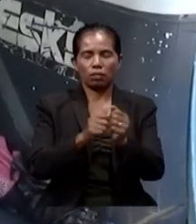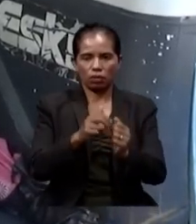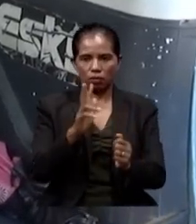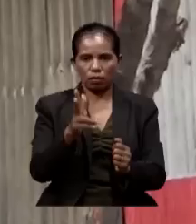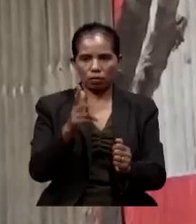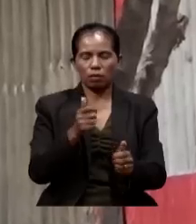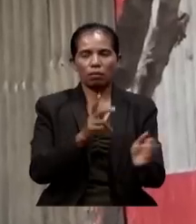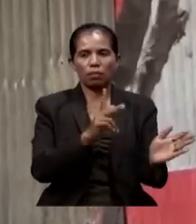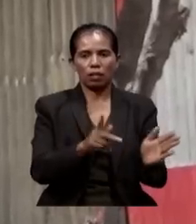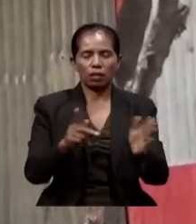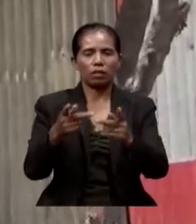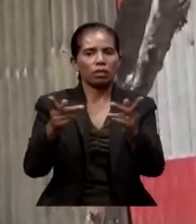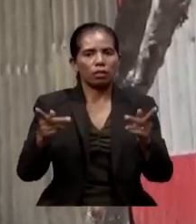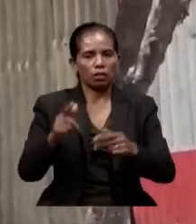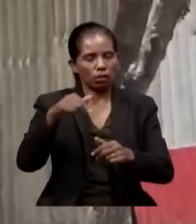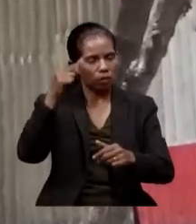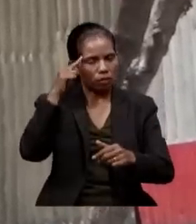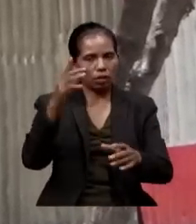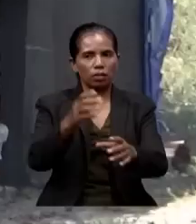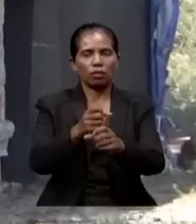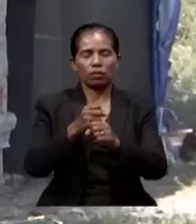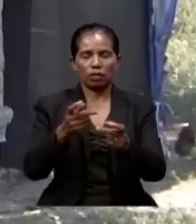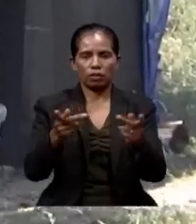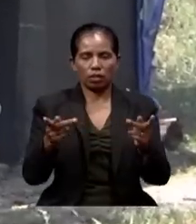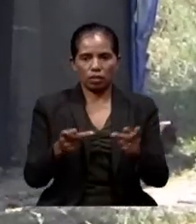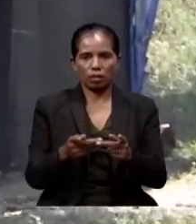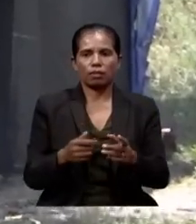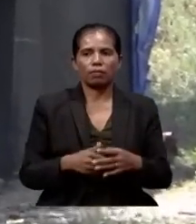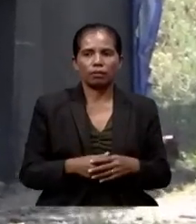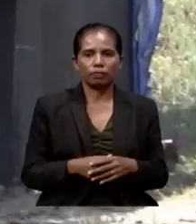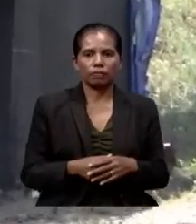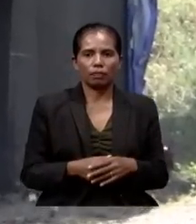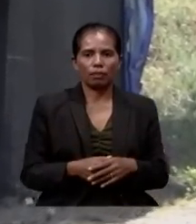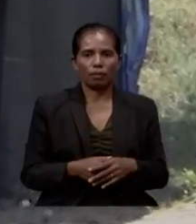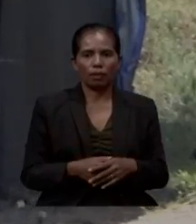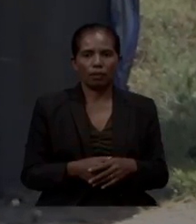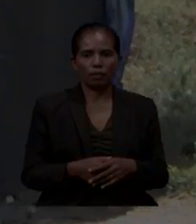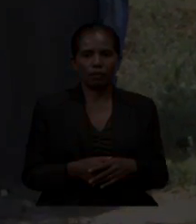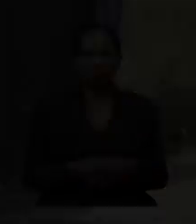tuir plano fatin refere governo atu halo fatin turismo. Madalena da Cruz, Abraão Amaral, Ziemen.